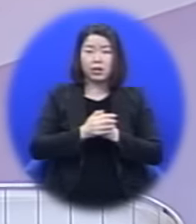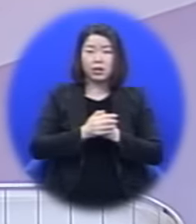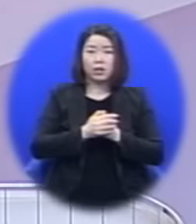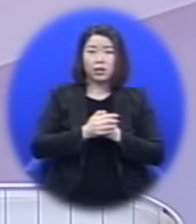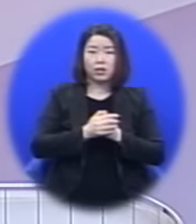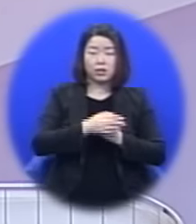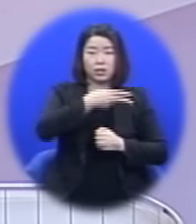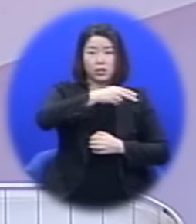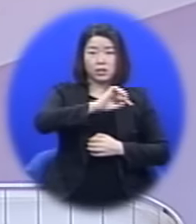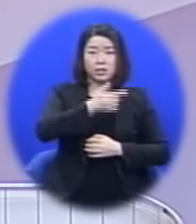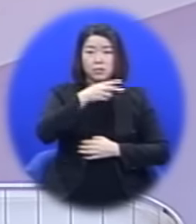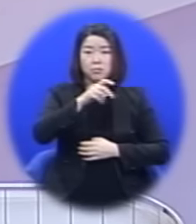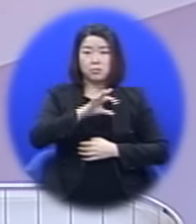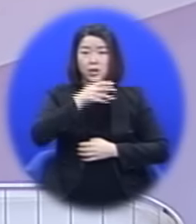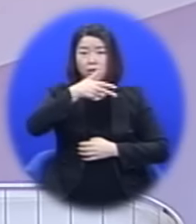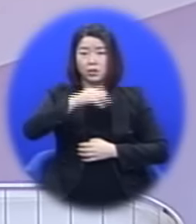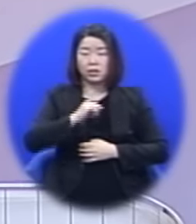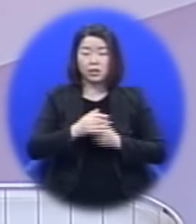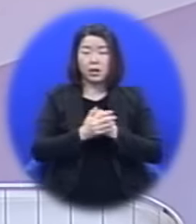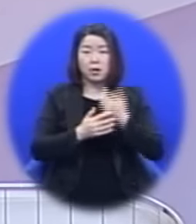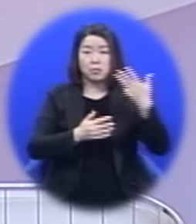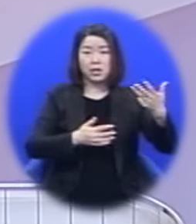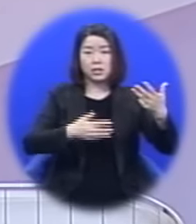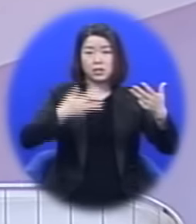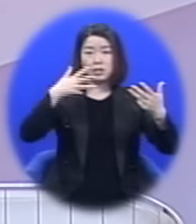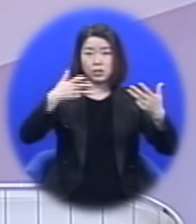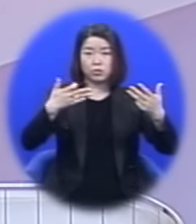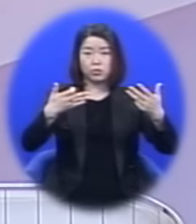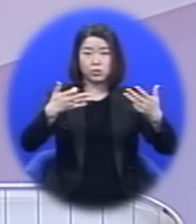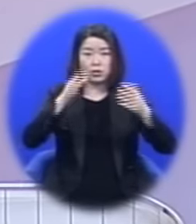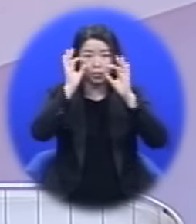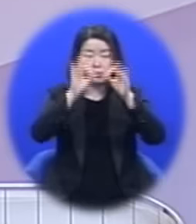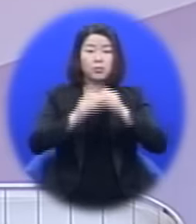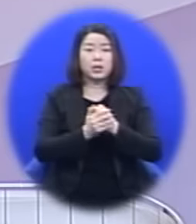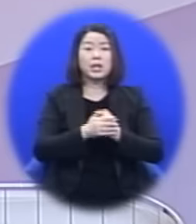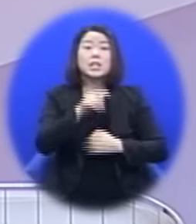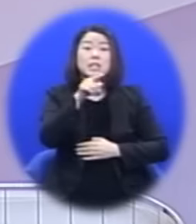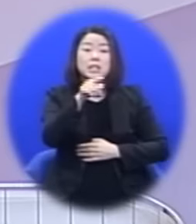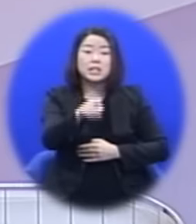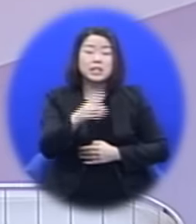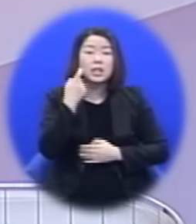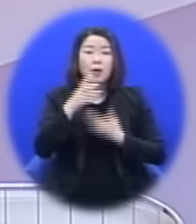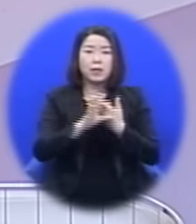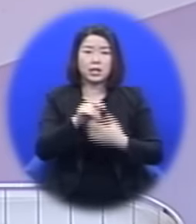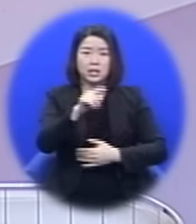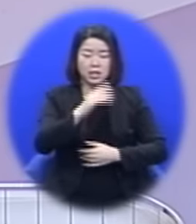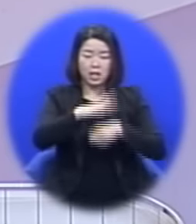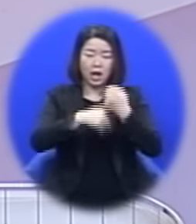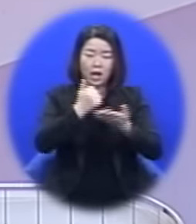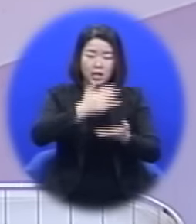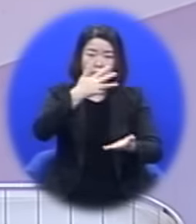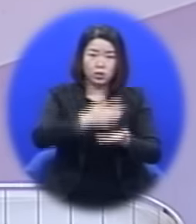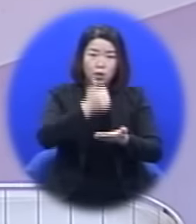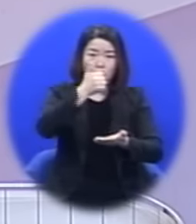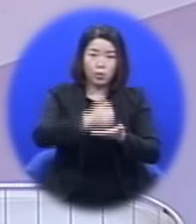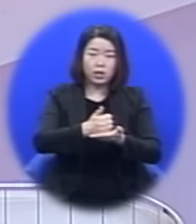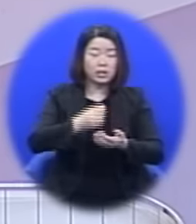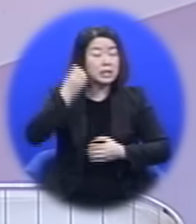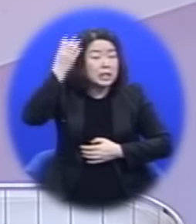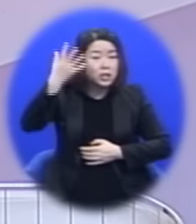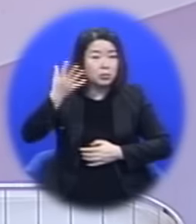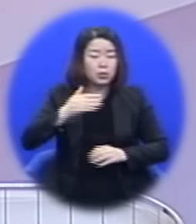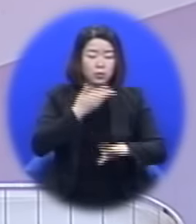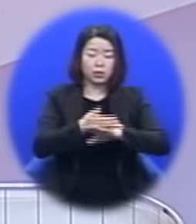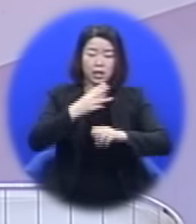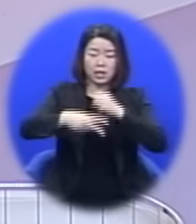8장 19절 20절에 보면 모세가 이렇게 말합니다. 내가 만일 내 하나님 여호와를 잊어버리고 다른 신들을